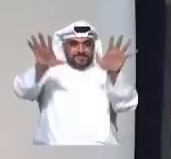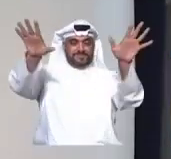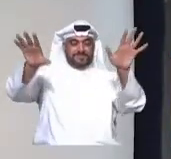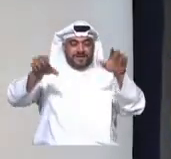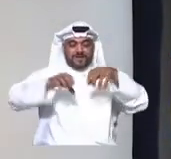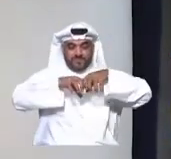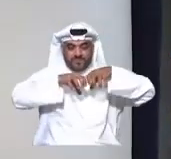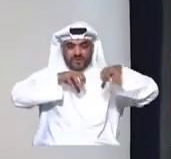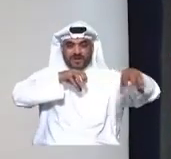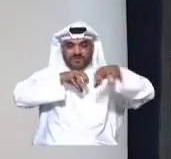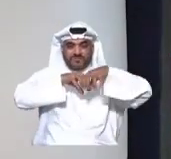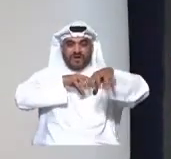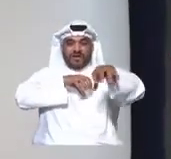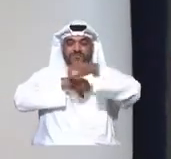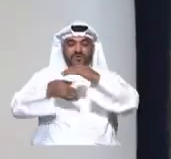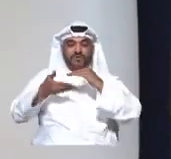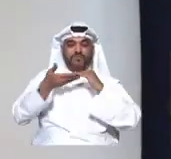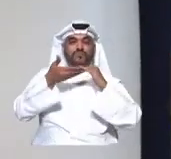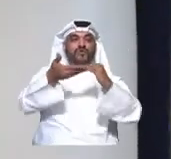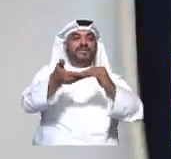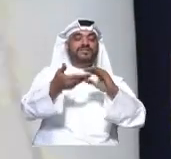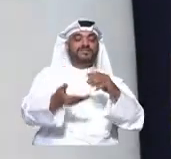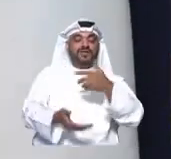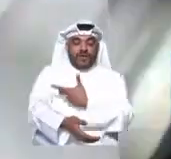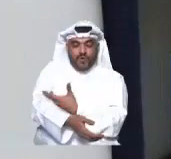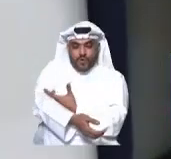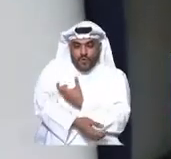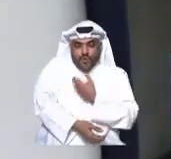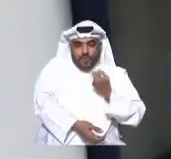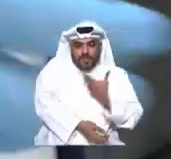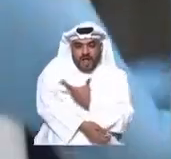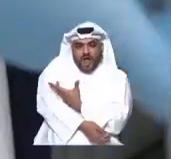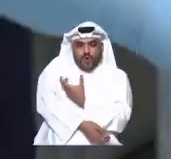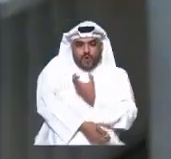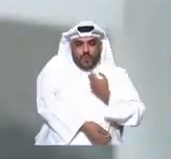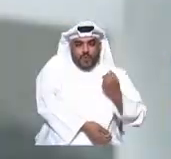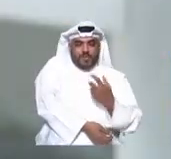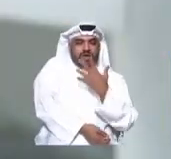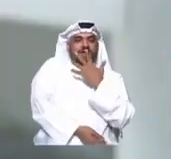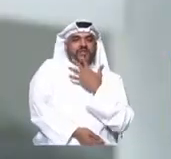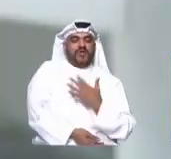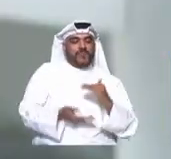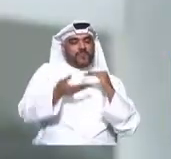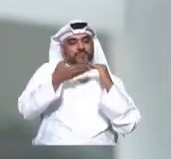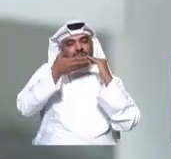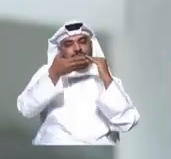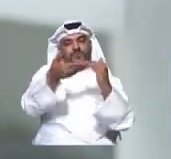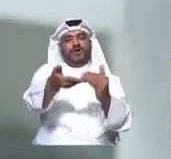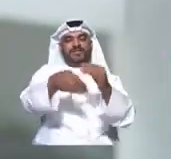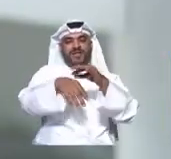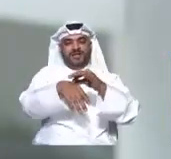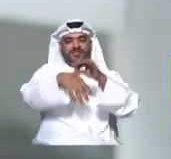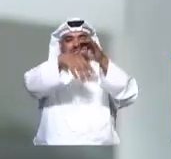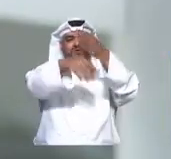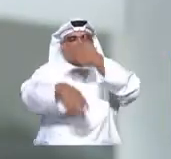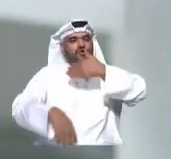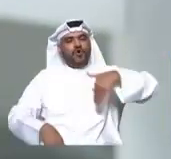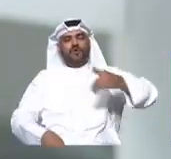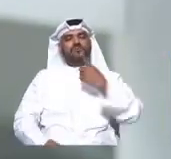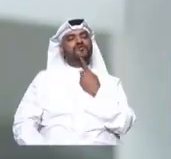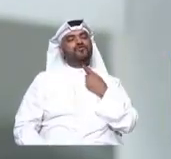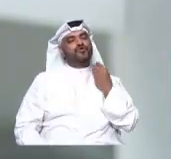التابعة لإدارة خدمات نقل الدم، وكانت تعبيرا من المواطنين والمقيمين عن مدى